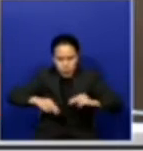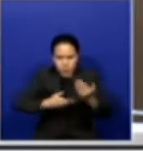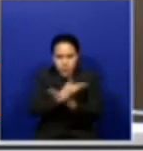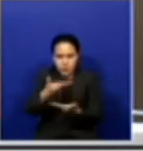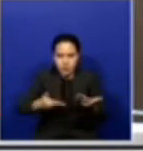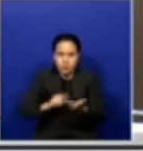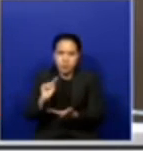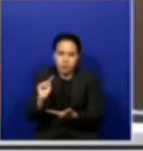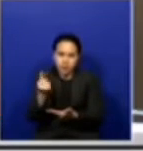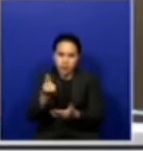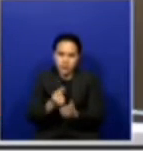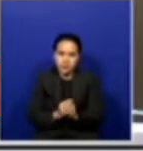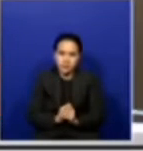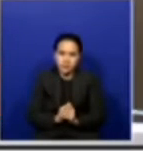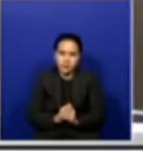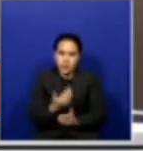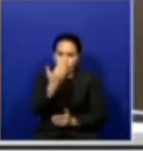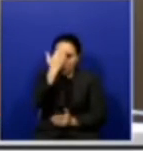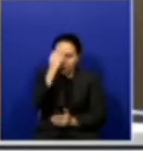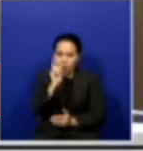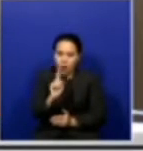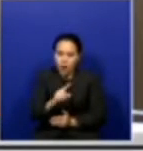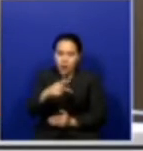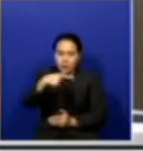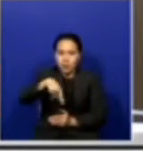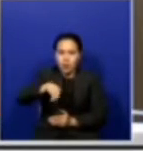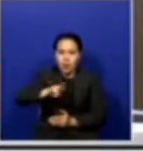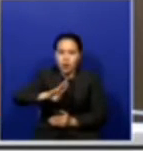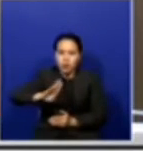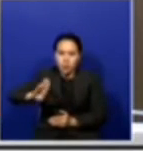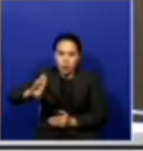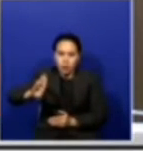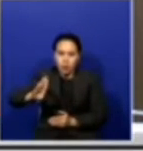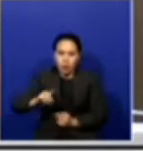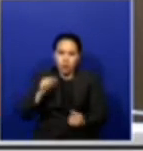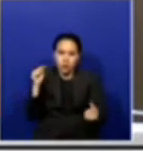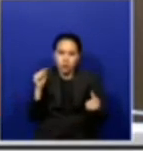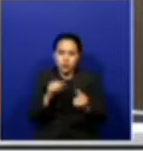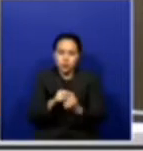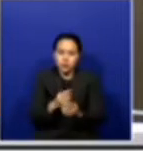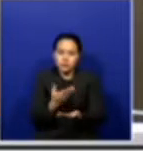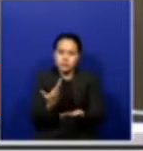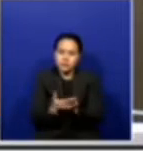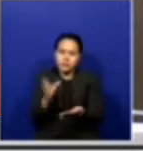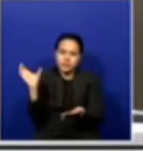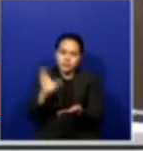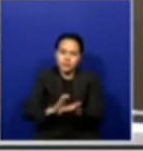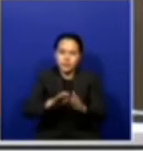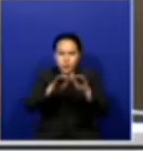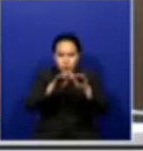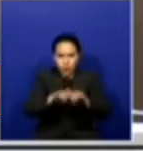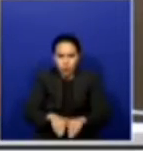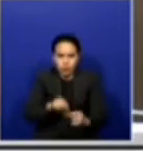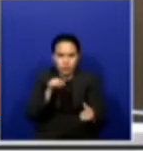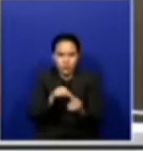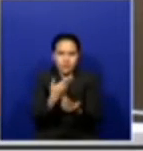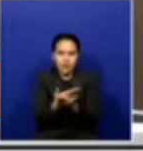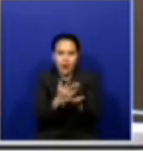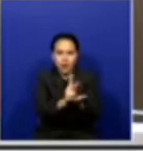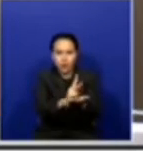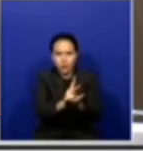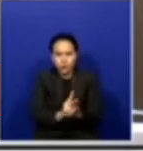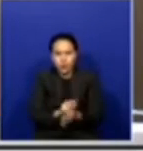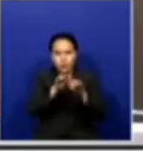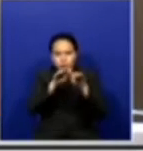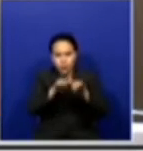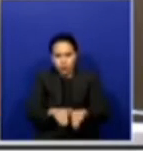เพราะว่าร่างพระราชบัญญัติดังกล่าวมีผลเป็นการปรับลดงบประมาณเพื่อการชำระคืนต้นเงินกู้ซึ่งรัฐธรร